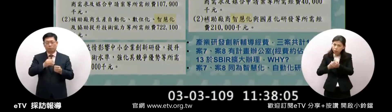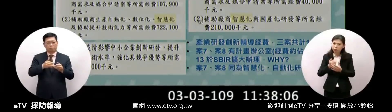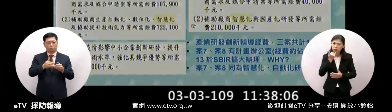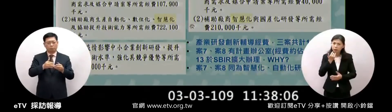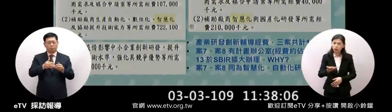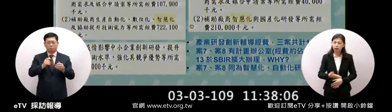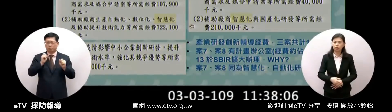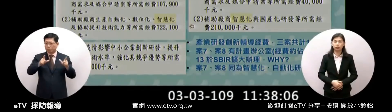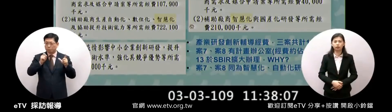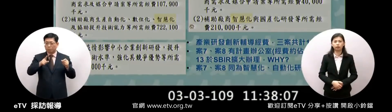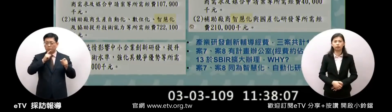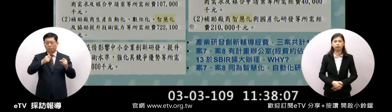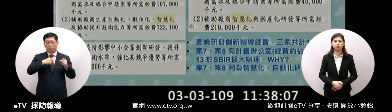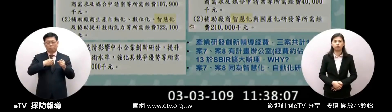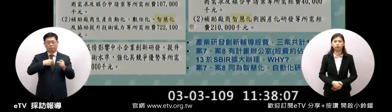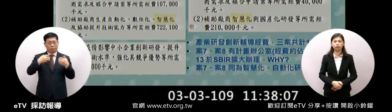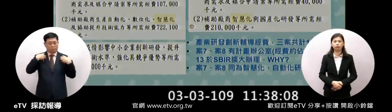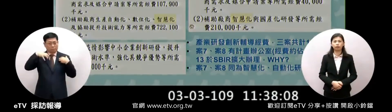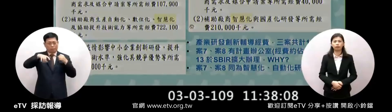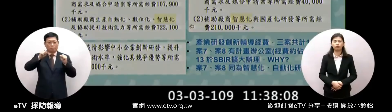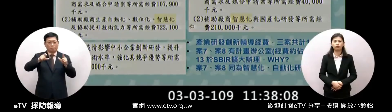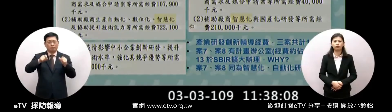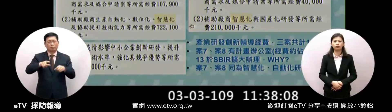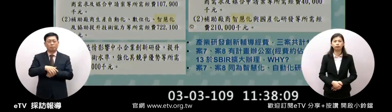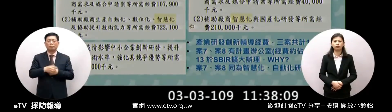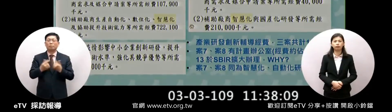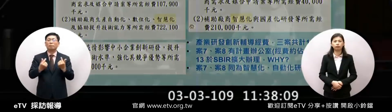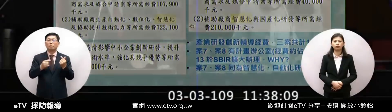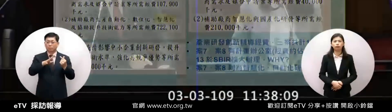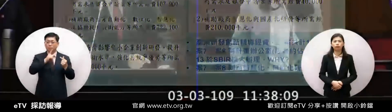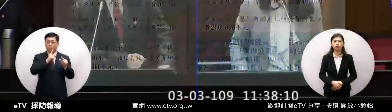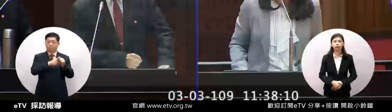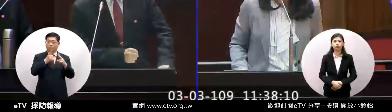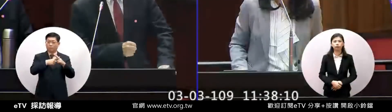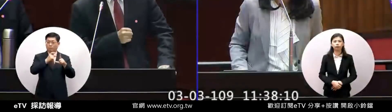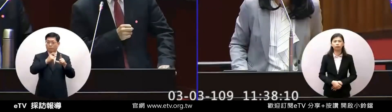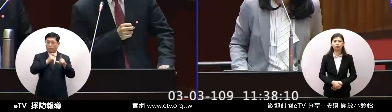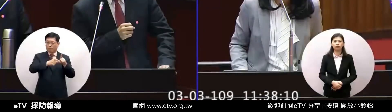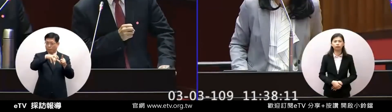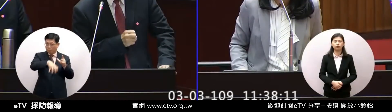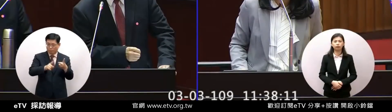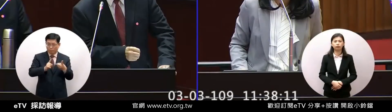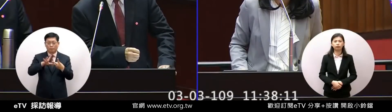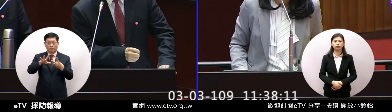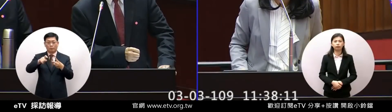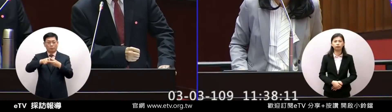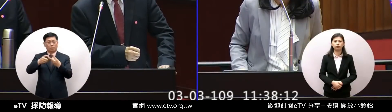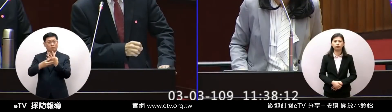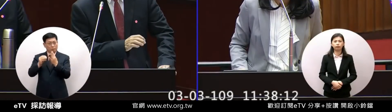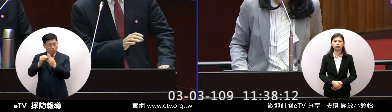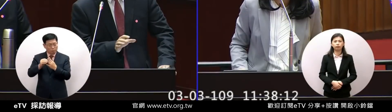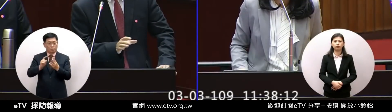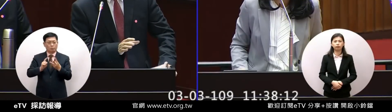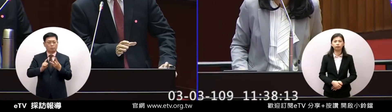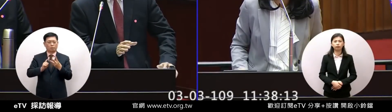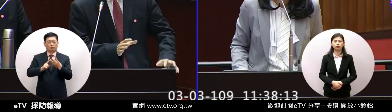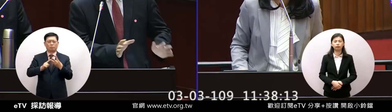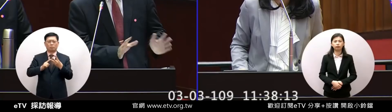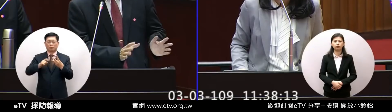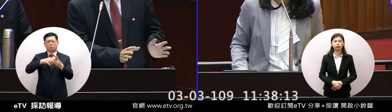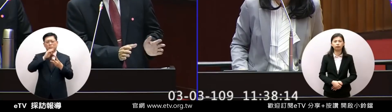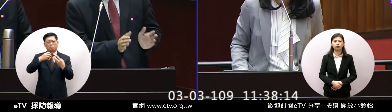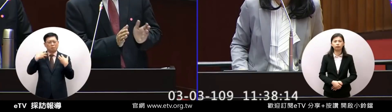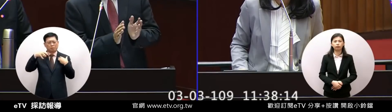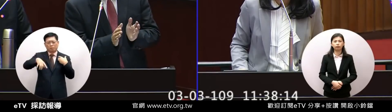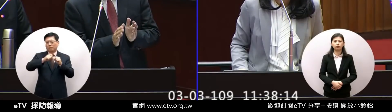到不同的局处在执行哦，比如说有中小企业处的，也有工业局的，那单